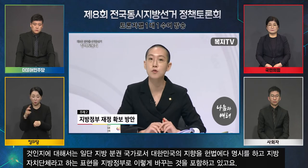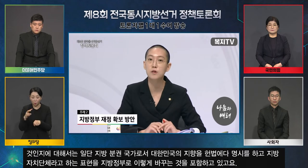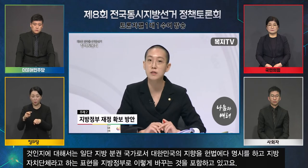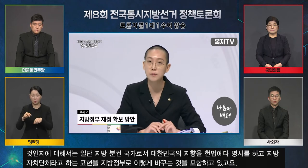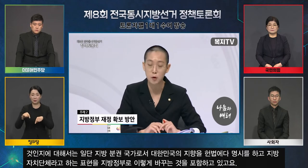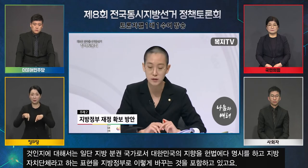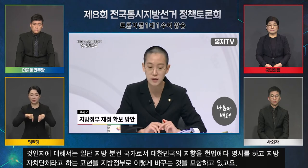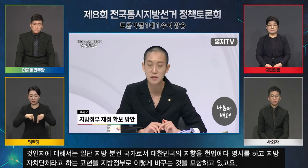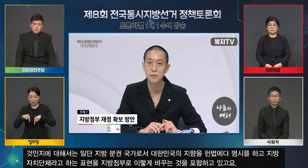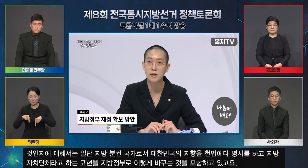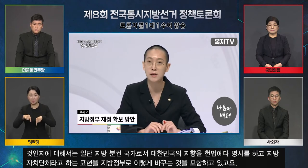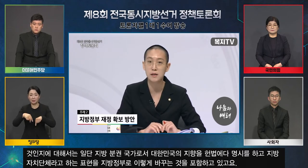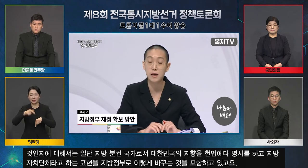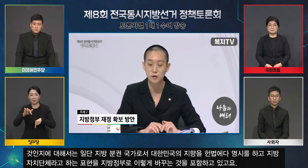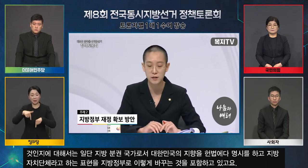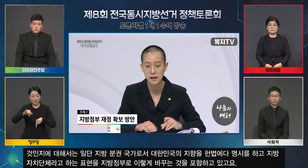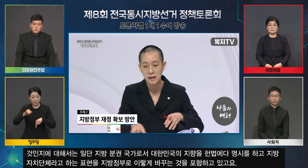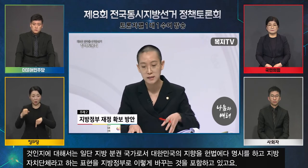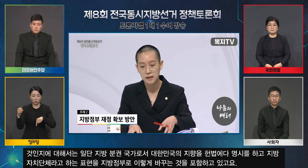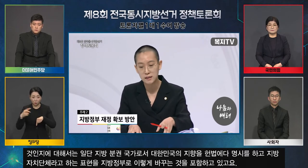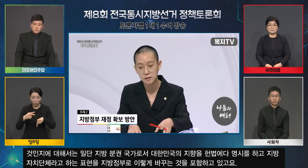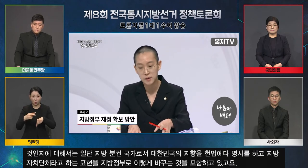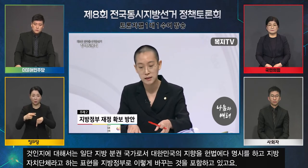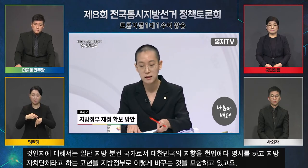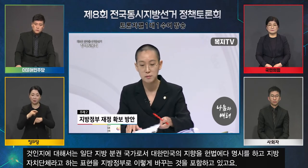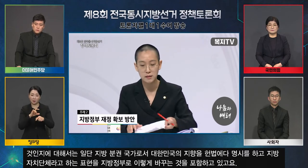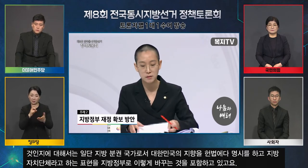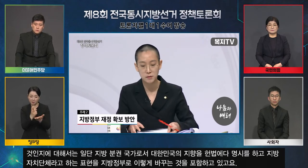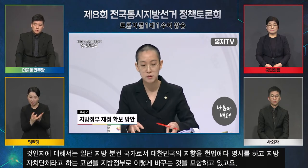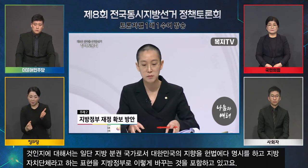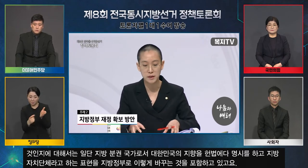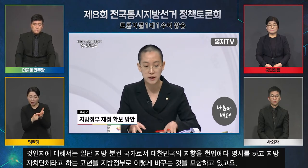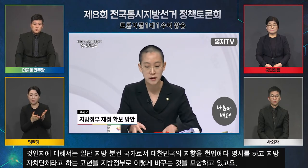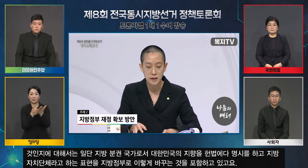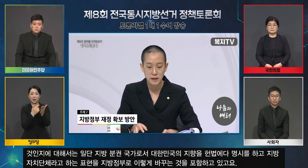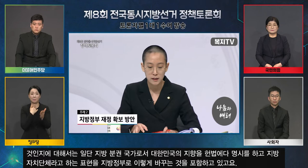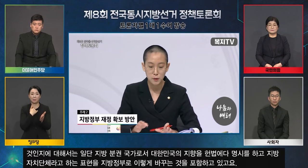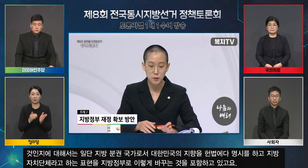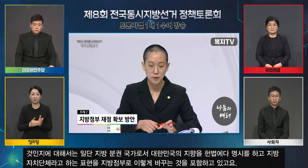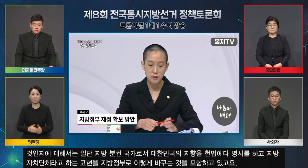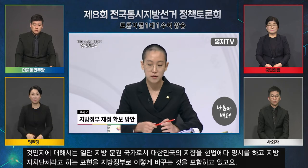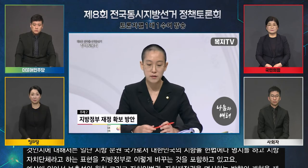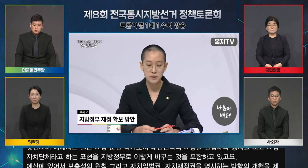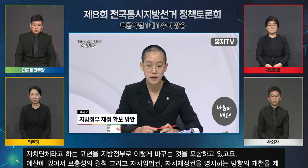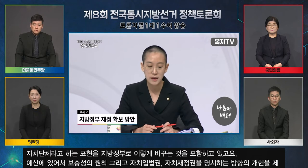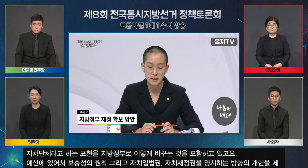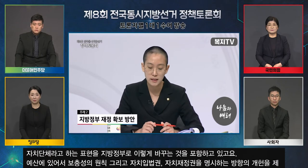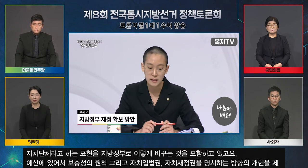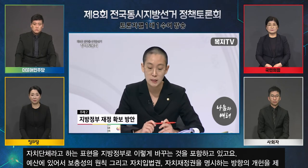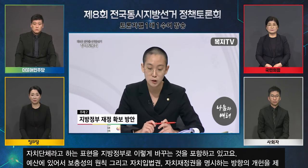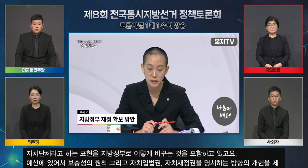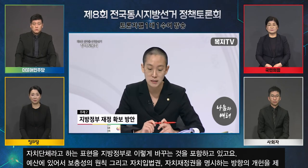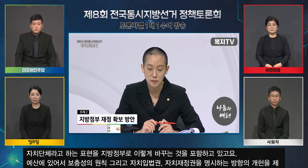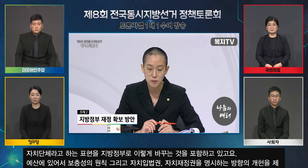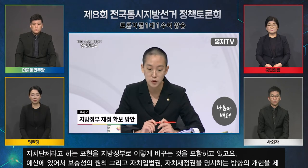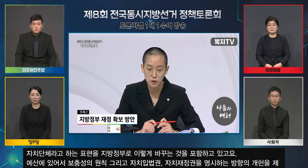자치재정권을 명시하는 방향의 개헌을 제안드린 바 있다는 말씀드립니다. 그리고 지난